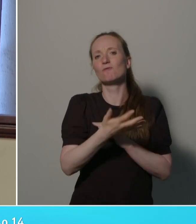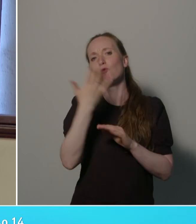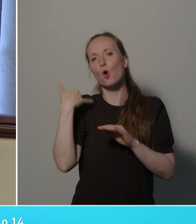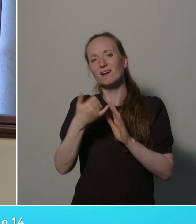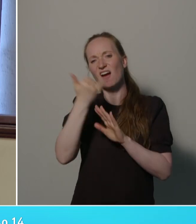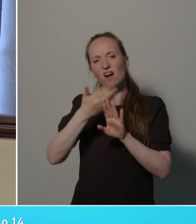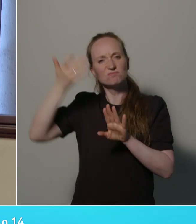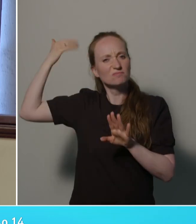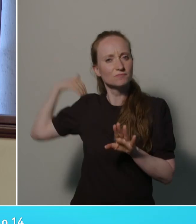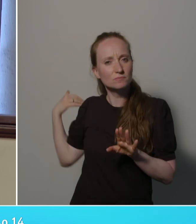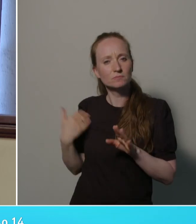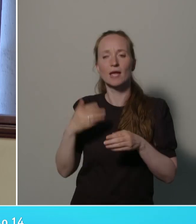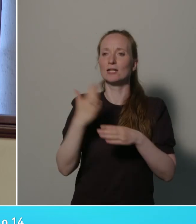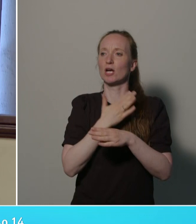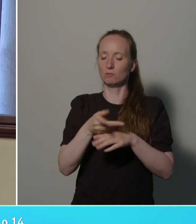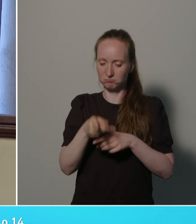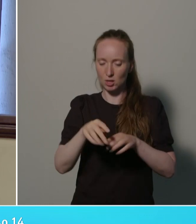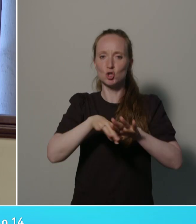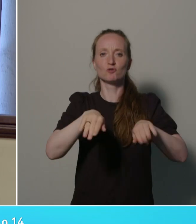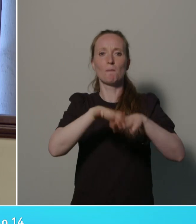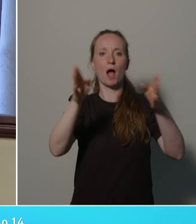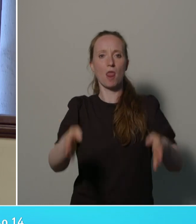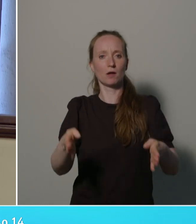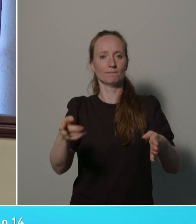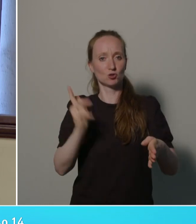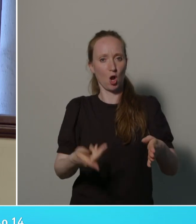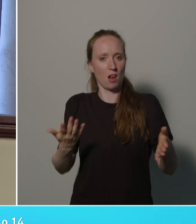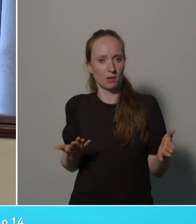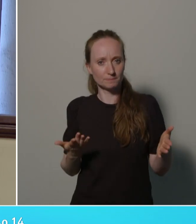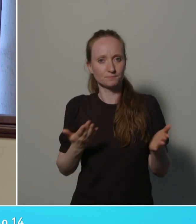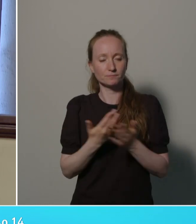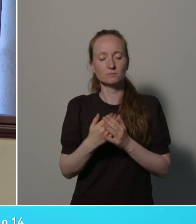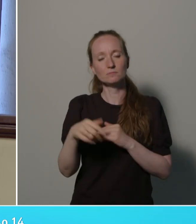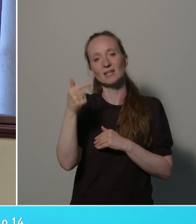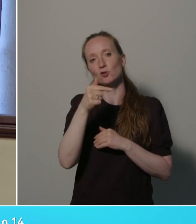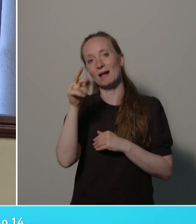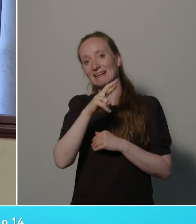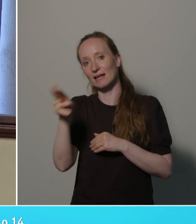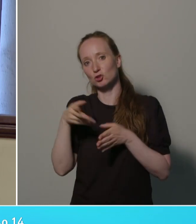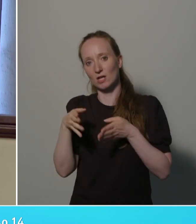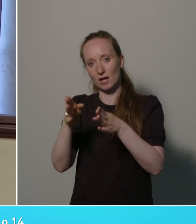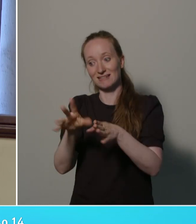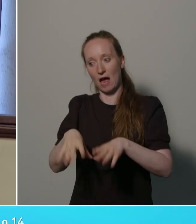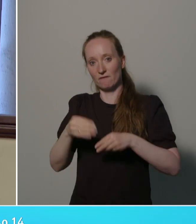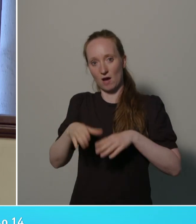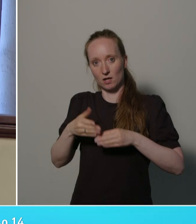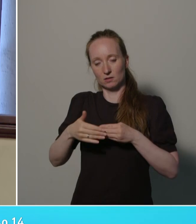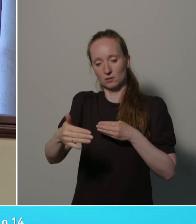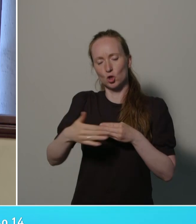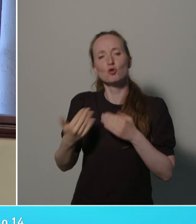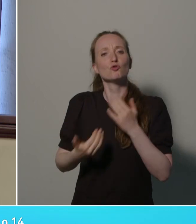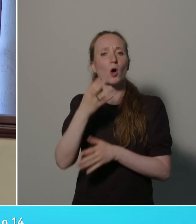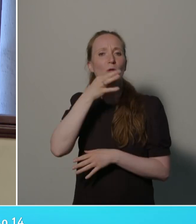dort an dieser Stelle eine Schwimmhalle. Wir haben beschlossen, wir bauen an dieser Stelle, also am Eingang der Theobald-Renner-Straße, ein neues